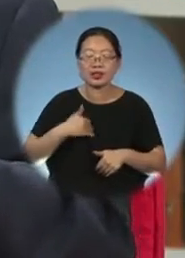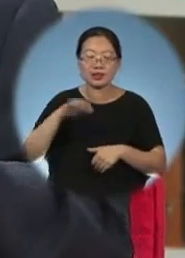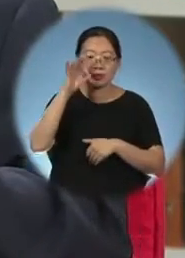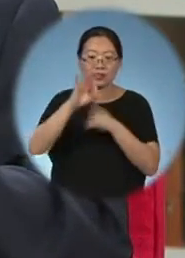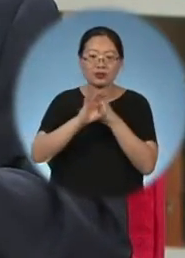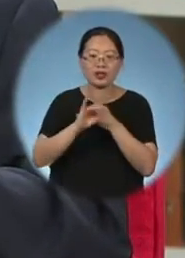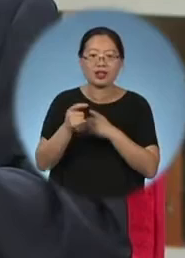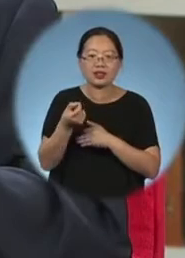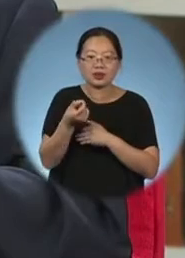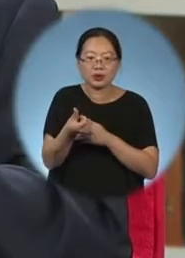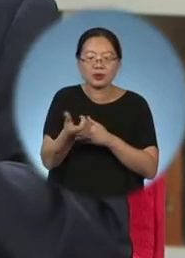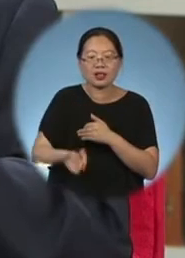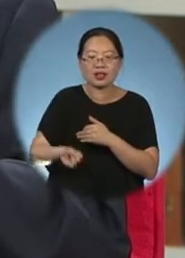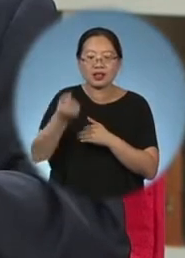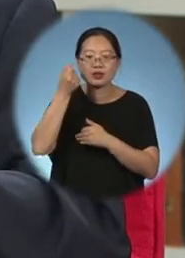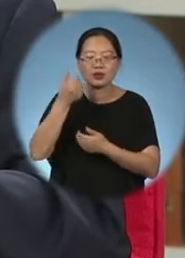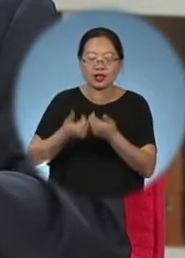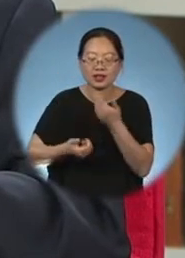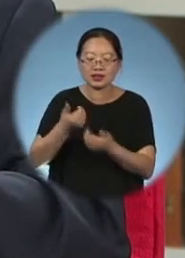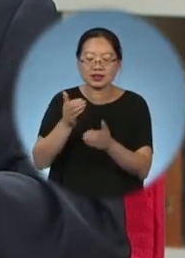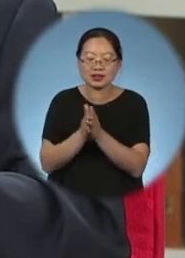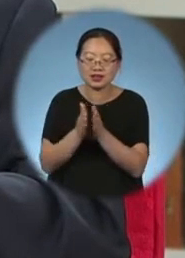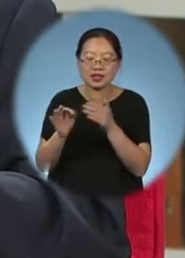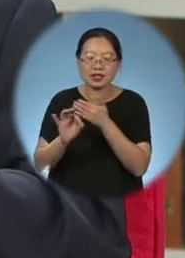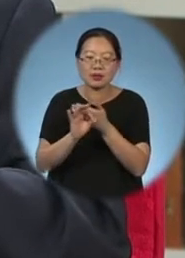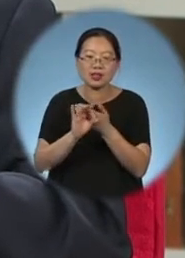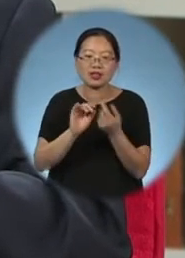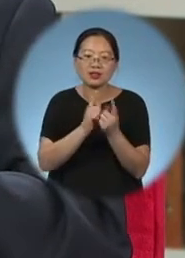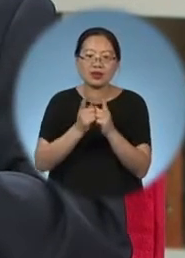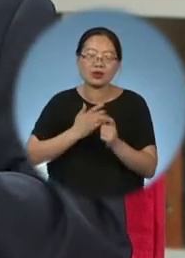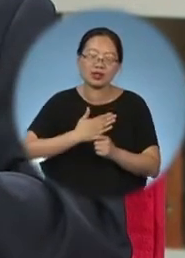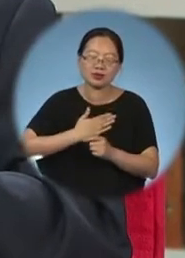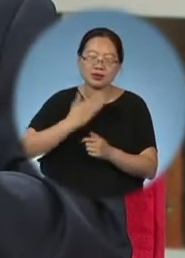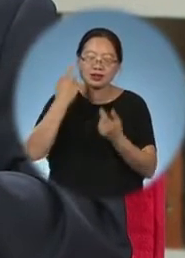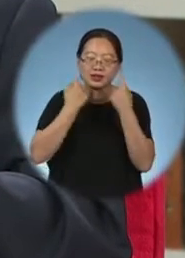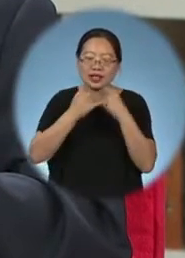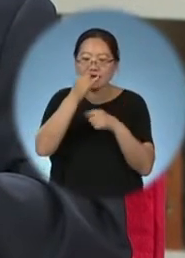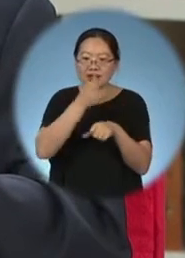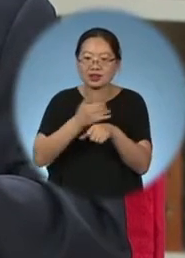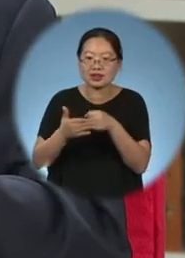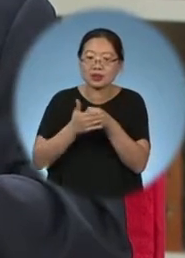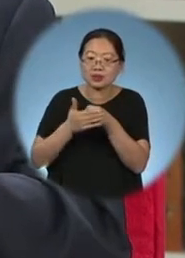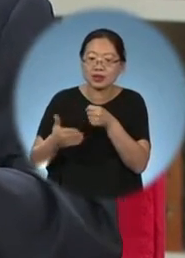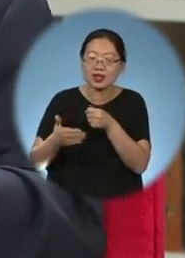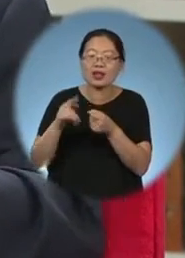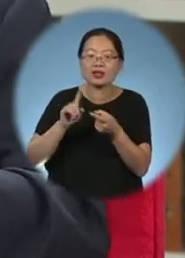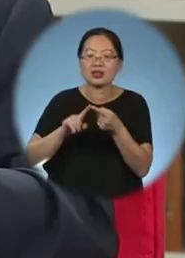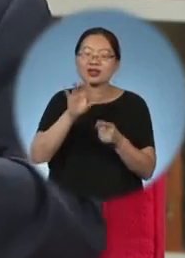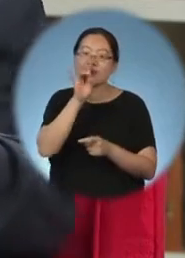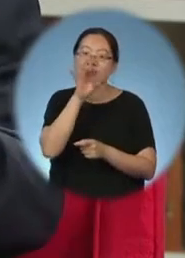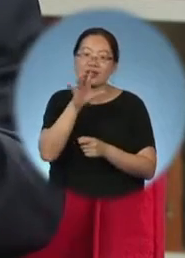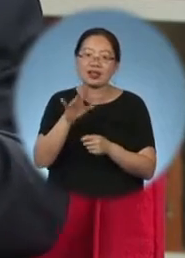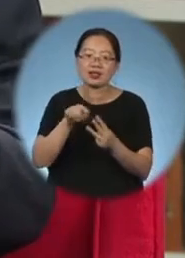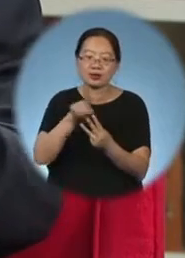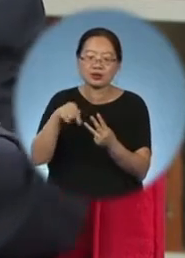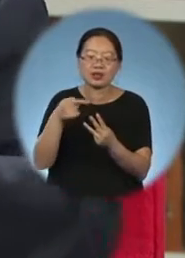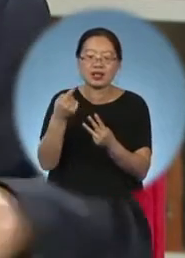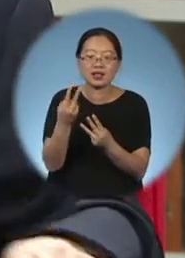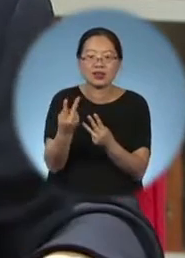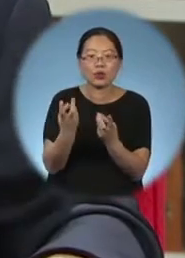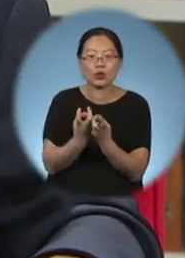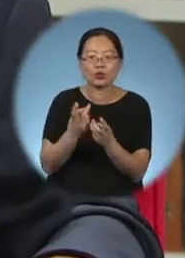보면은 조그마한 걸 가지고 갈등으로 가게 되면 서로 감정이 상하니까 그러니까 그게 안 되는 거예요. 3분의 1을